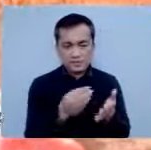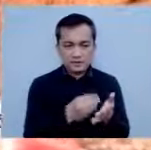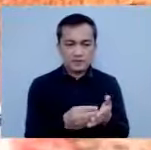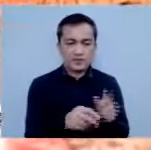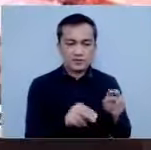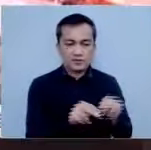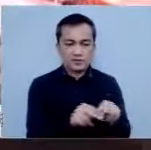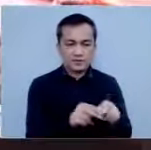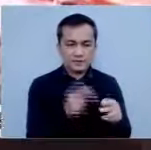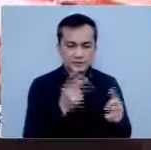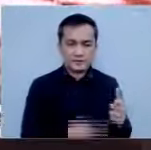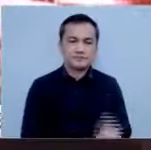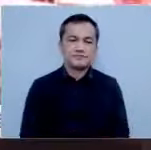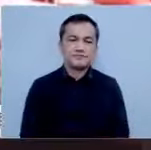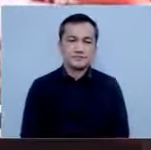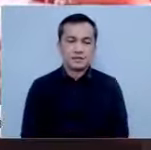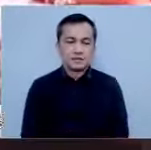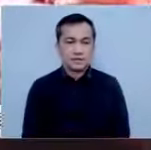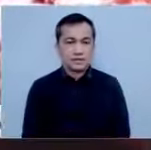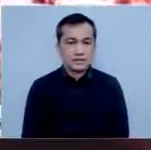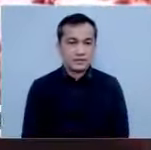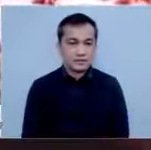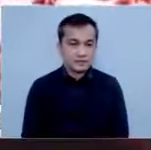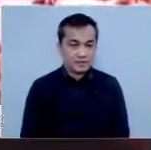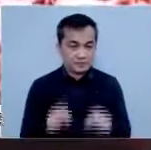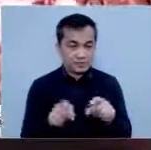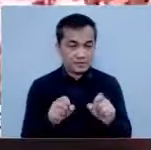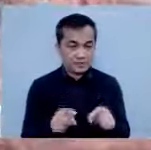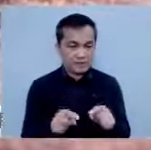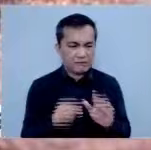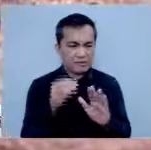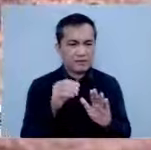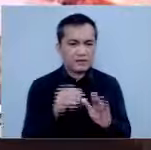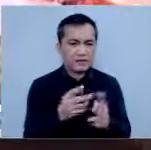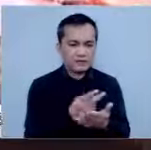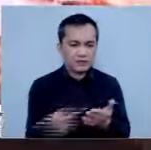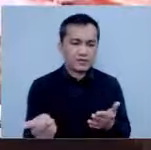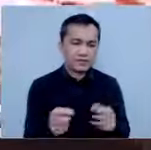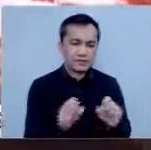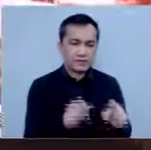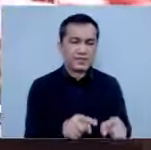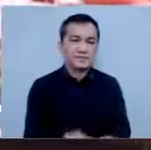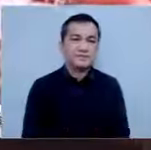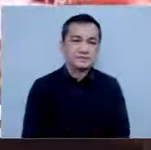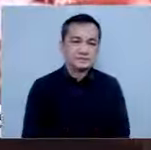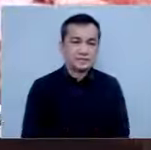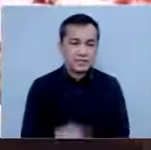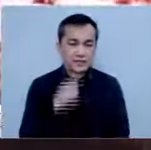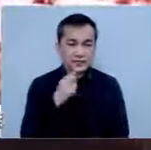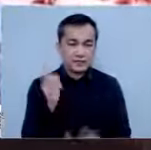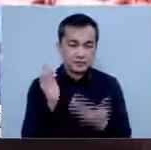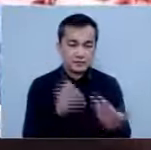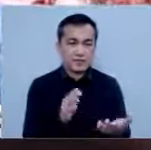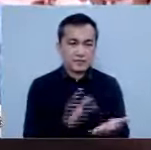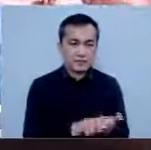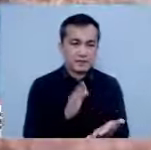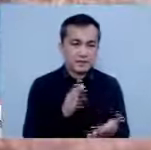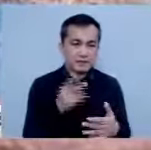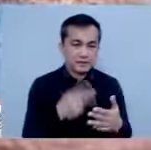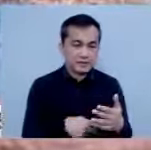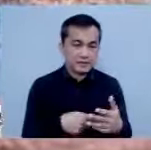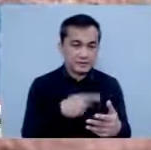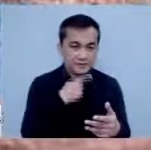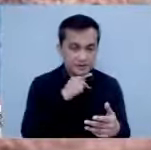ang presyong ito. Pero para sa mga nagtitinda, palugi ang kanilang benta. Ayon sa kanilang supplier, mahal daw ang presyo ng baboy